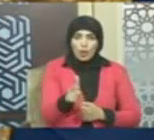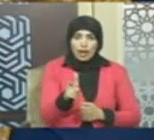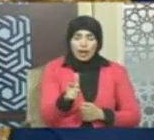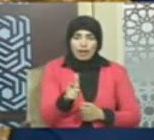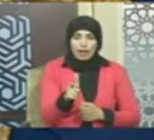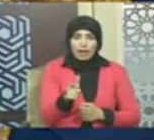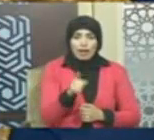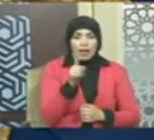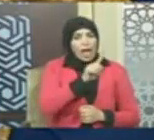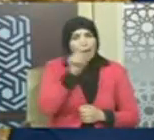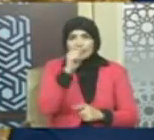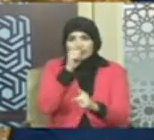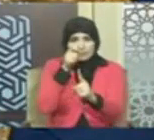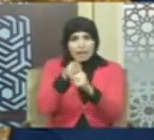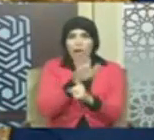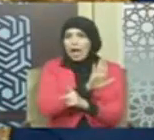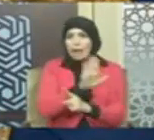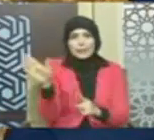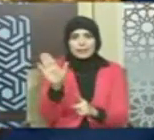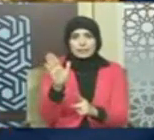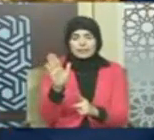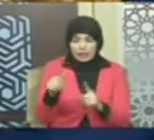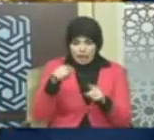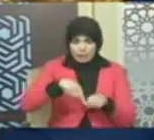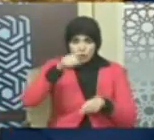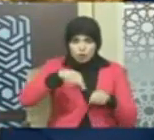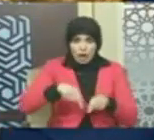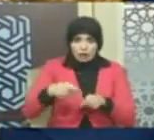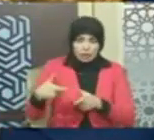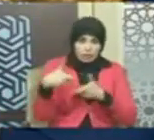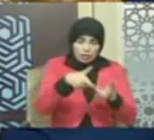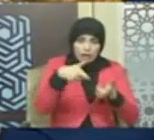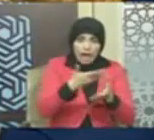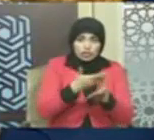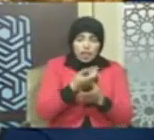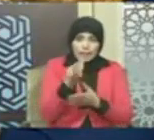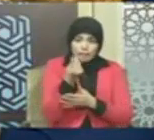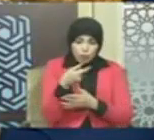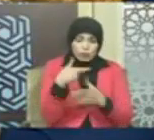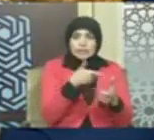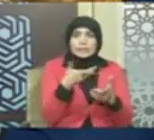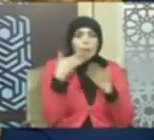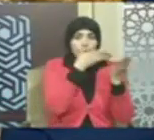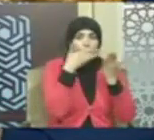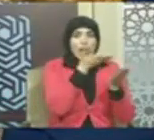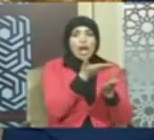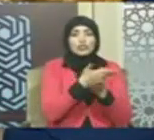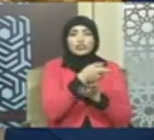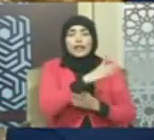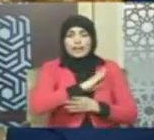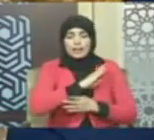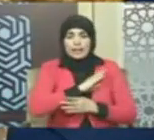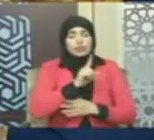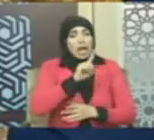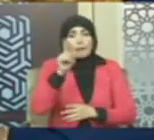ما ضر عثمان ما فعل بعد اليوم، ما ضر عثمان ما فعل بعد